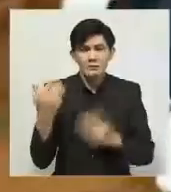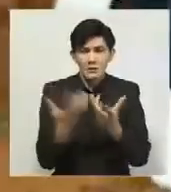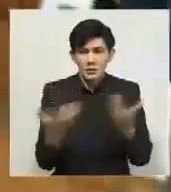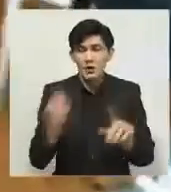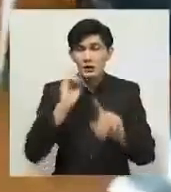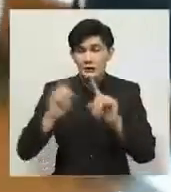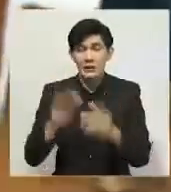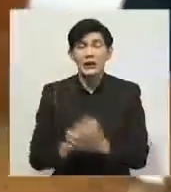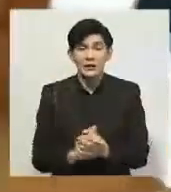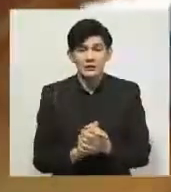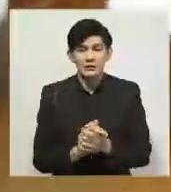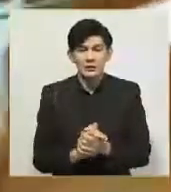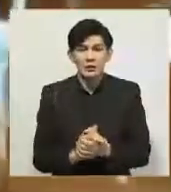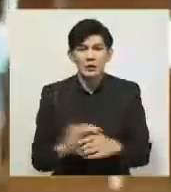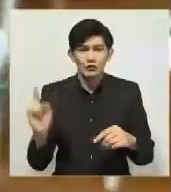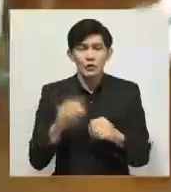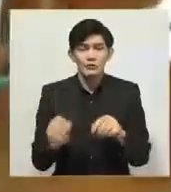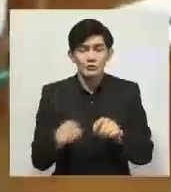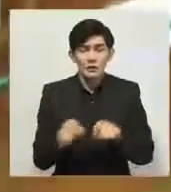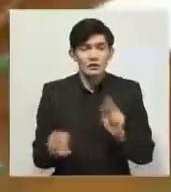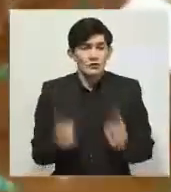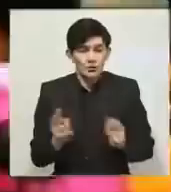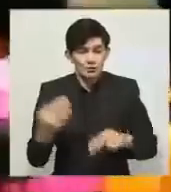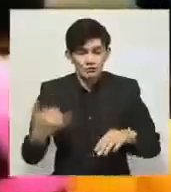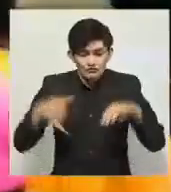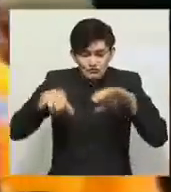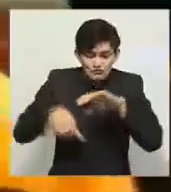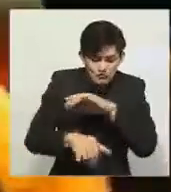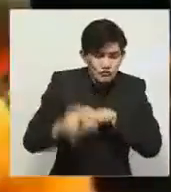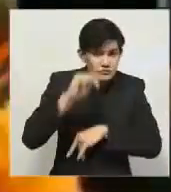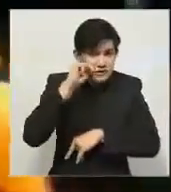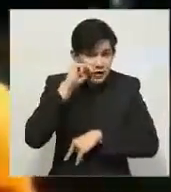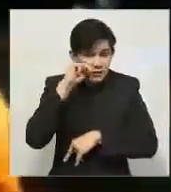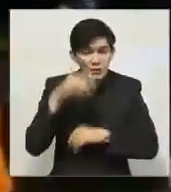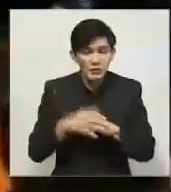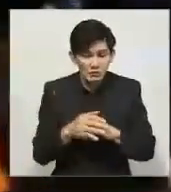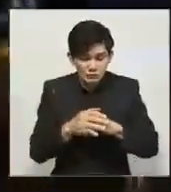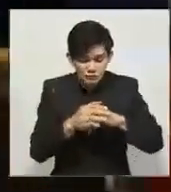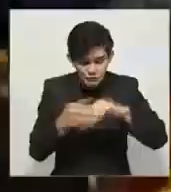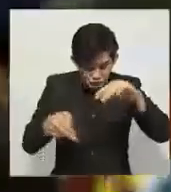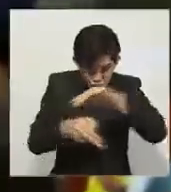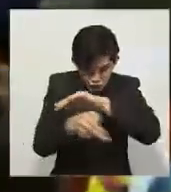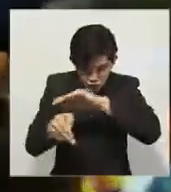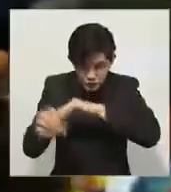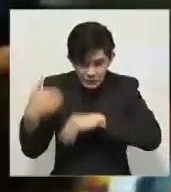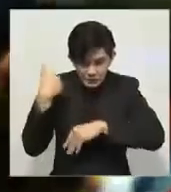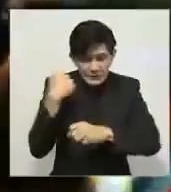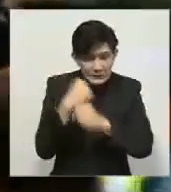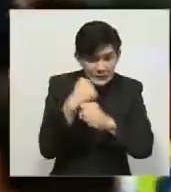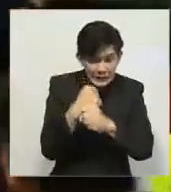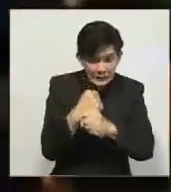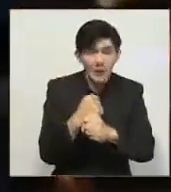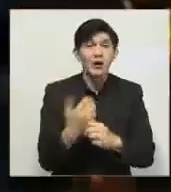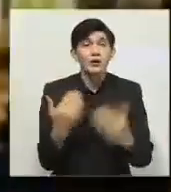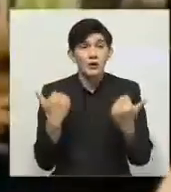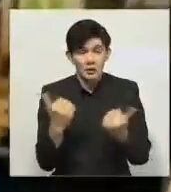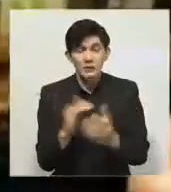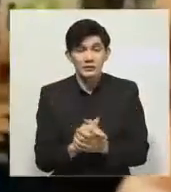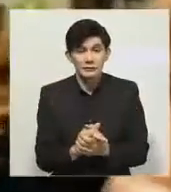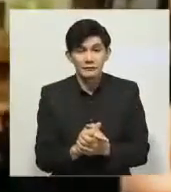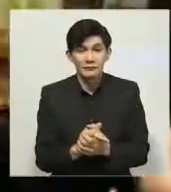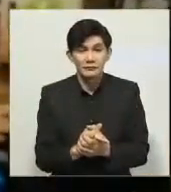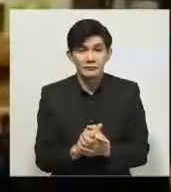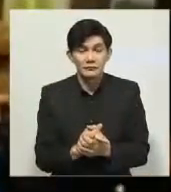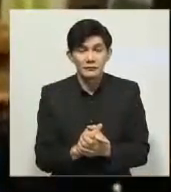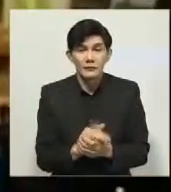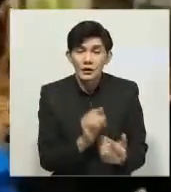รณ์ต่างๆเช่น Underworld Robot อุปกรณ์ดำน้ำอุปกรณ์การถ่ายภาพ3มิติและอื่นๆเดินทางมาถึงถ้ำหลวงขุนน้ำนางนอน